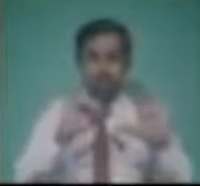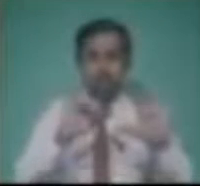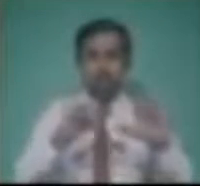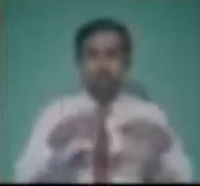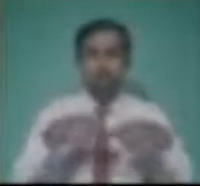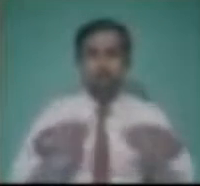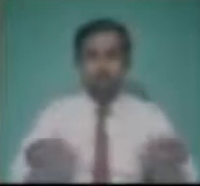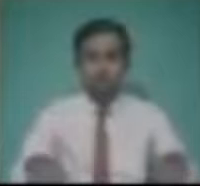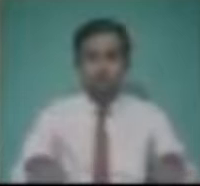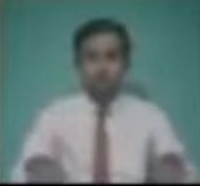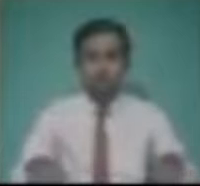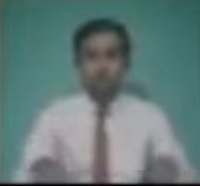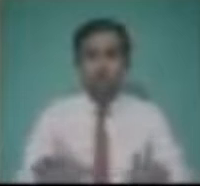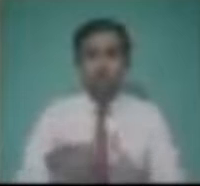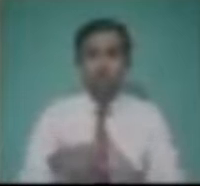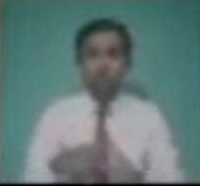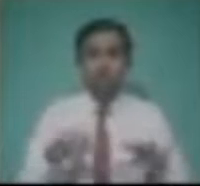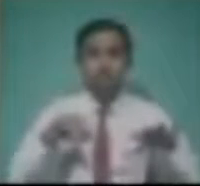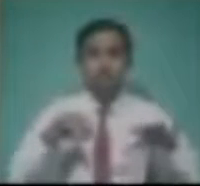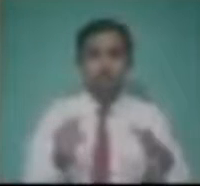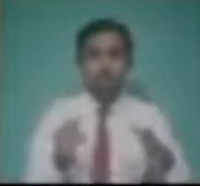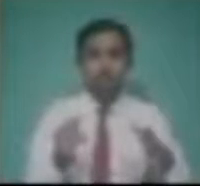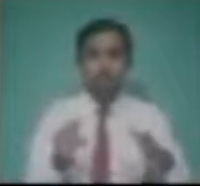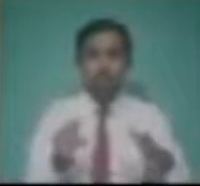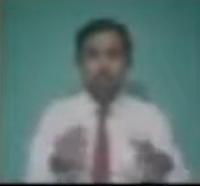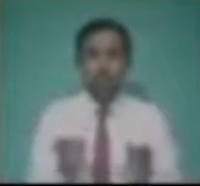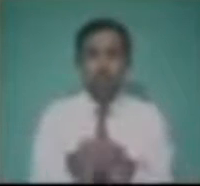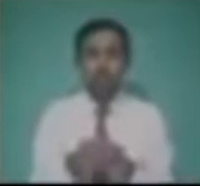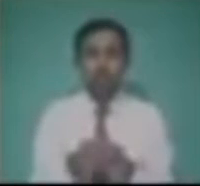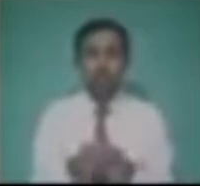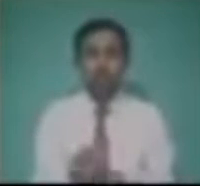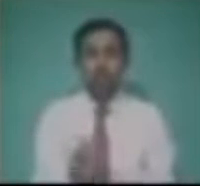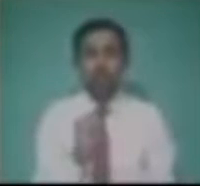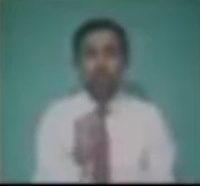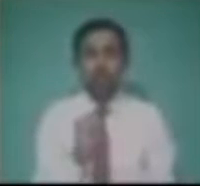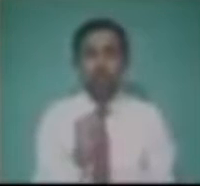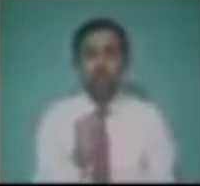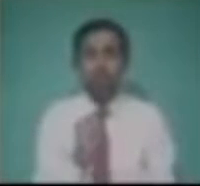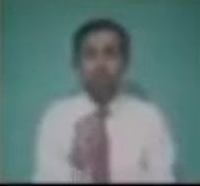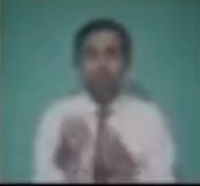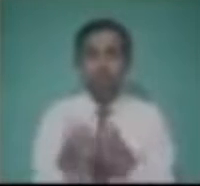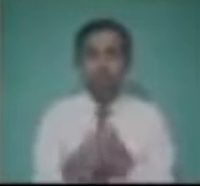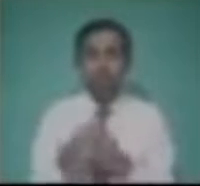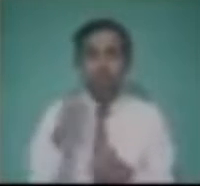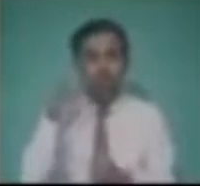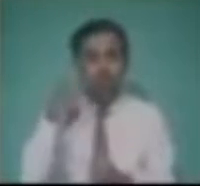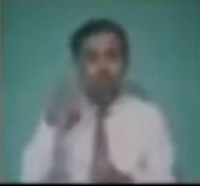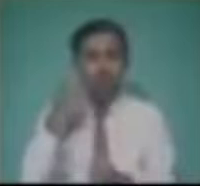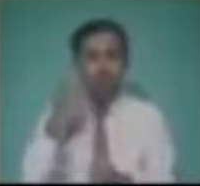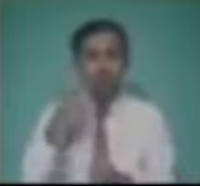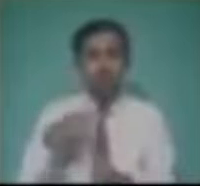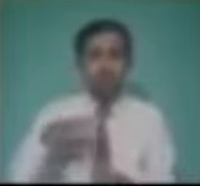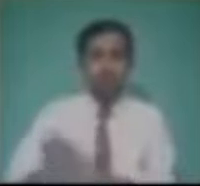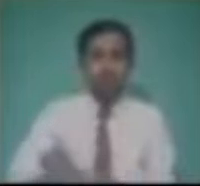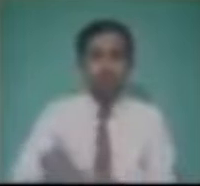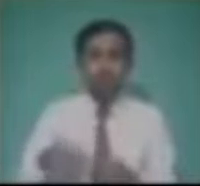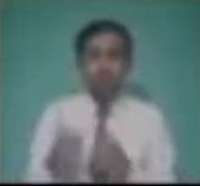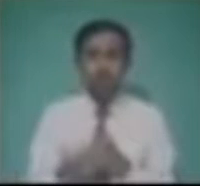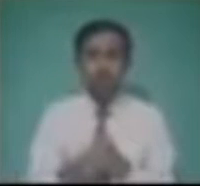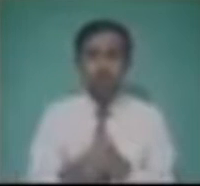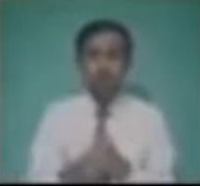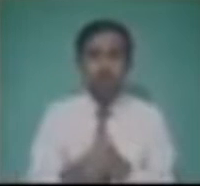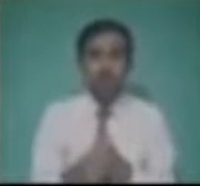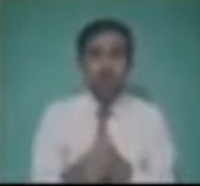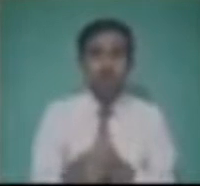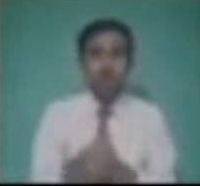කරා කෝටි 600ක්. වෙසිකිලිය මොනවද දන්නේ නැහැ. හදලා තිබුණේ කොමෝඩ් එකේ මං හිතන්නේ